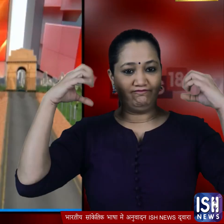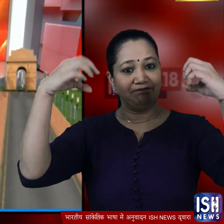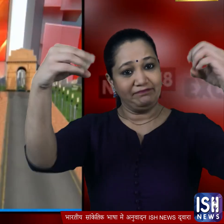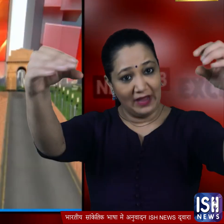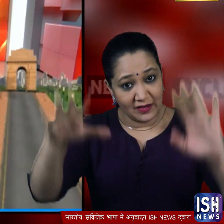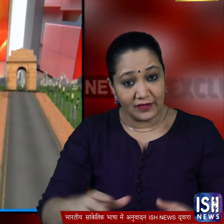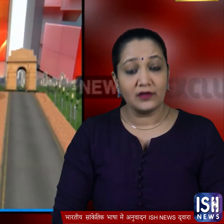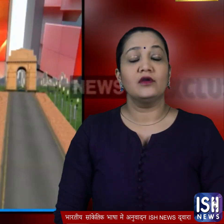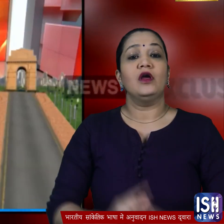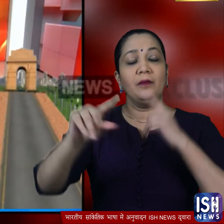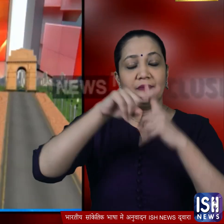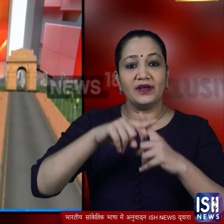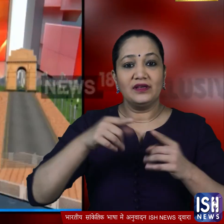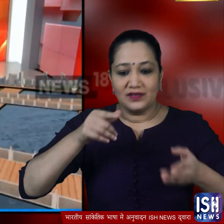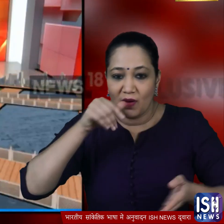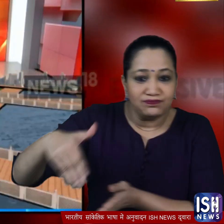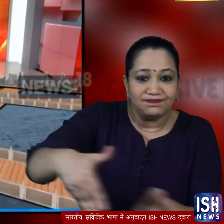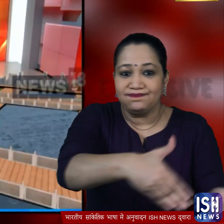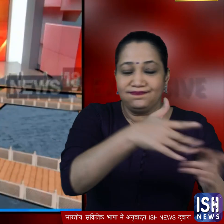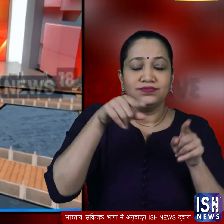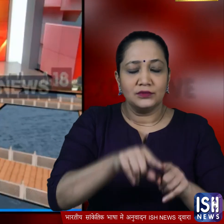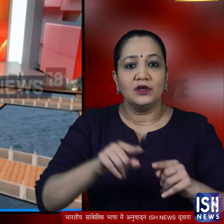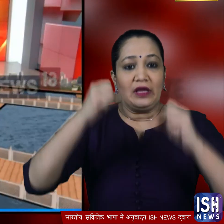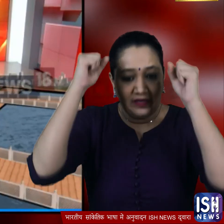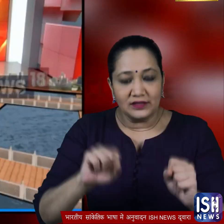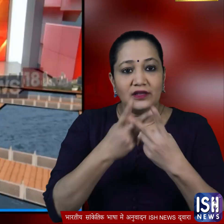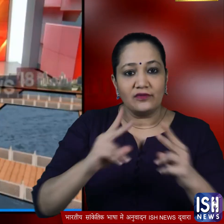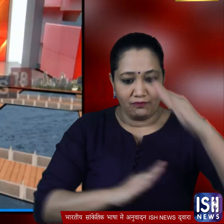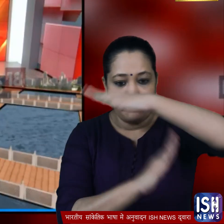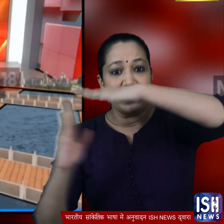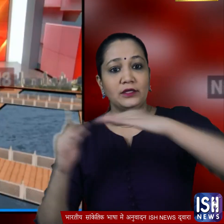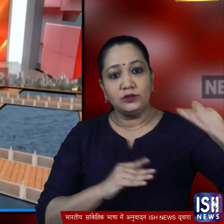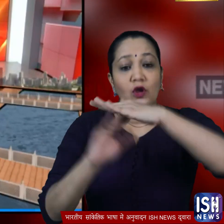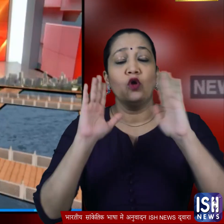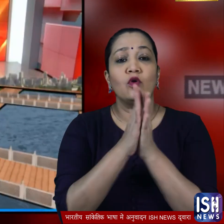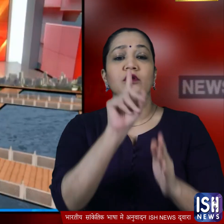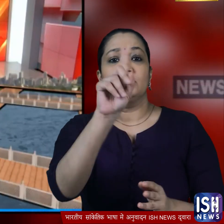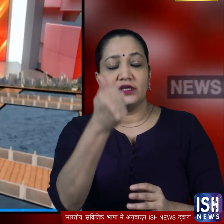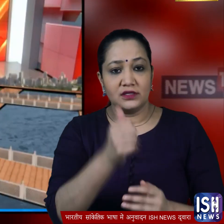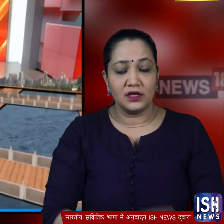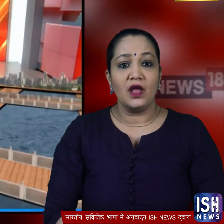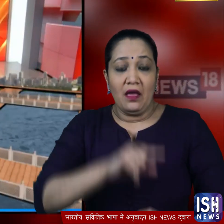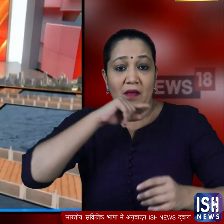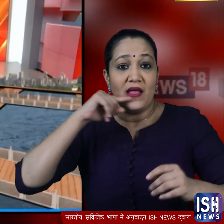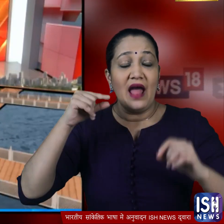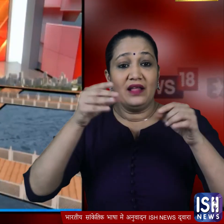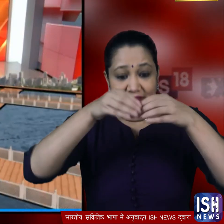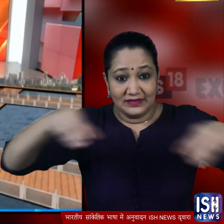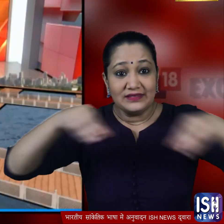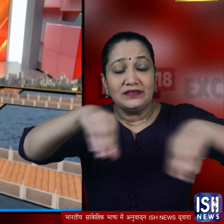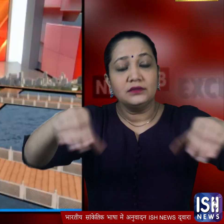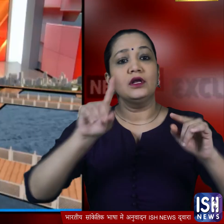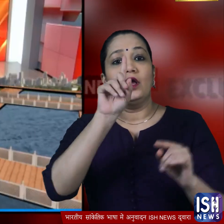लाइट पोस्ट लगाई गई हैं और राजपथ के किनारे बहने वाली नहर में 16 नए पुल बनाए गए हैं। इतना ही नहीं, वहां लाल ग्रेनाइट के पत्थर